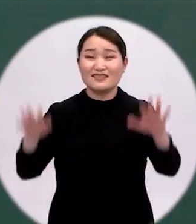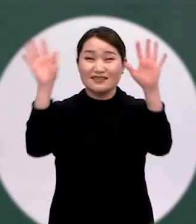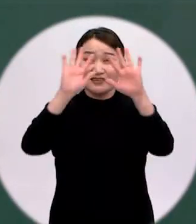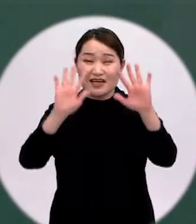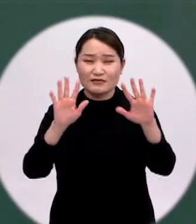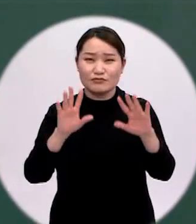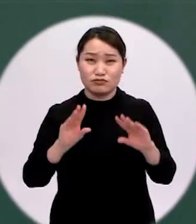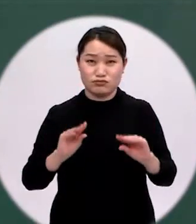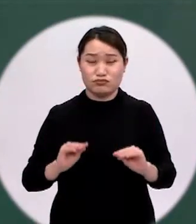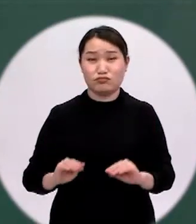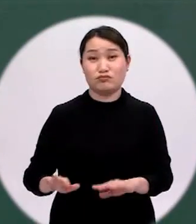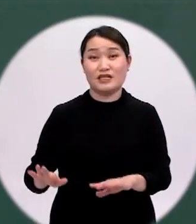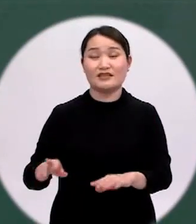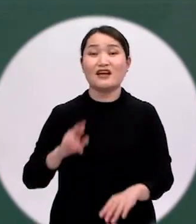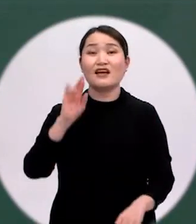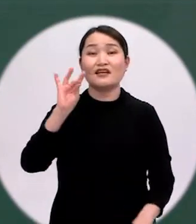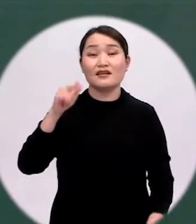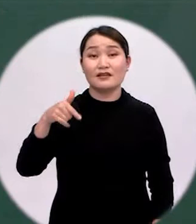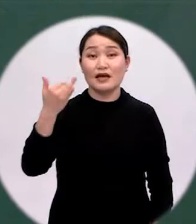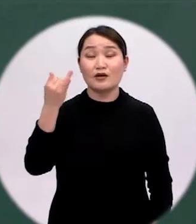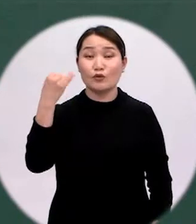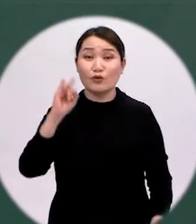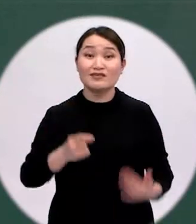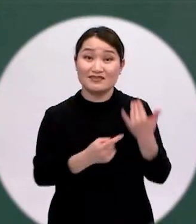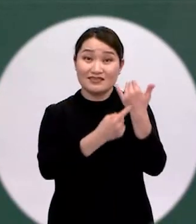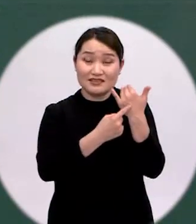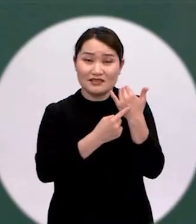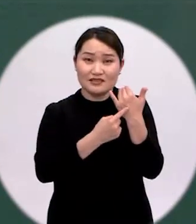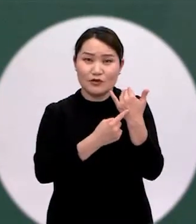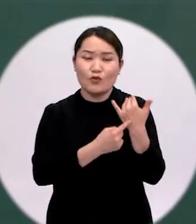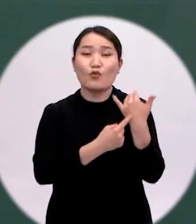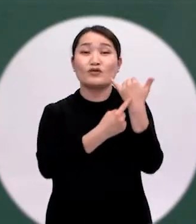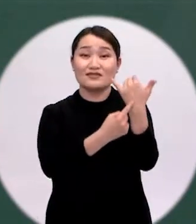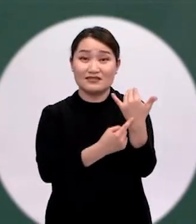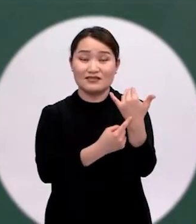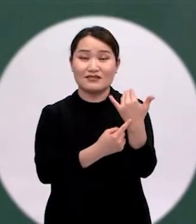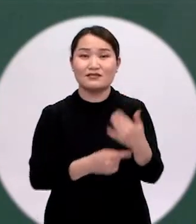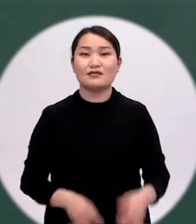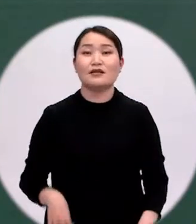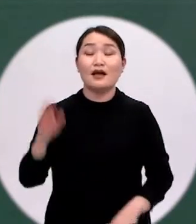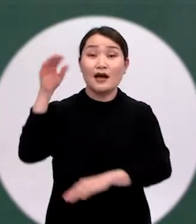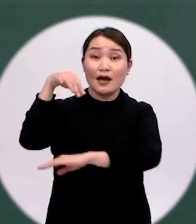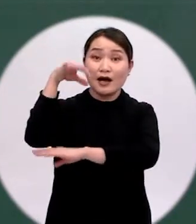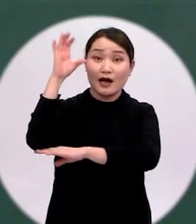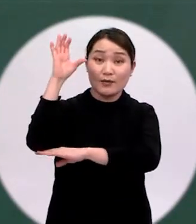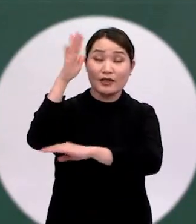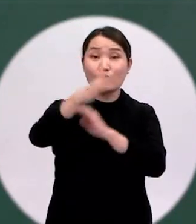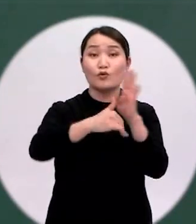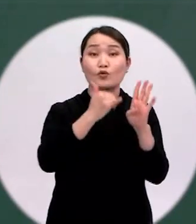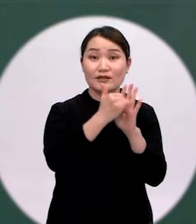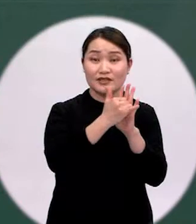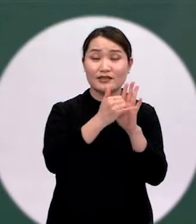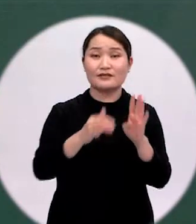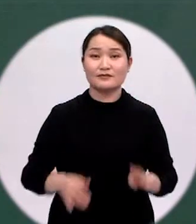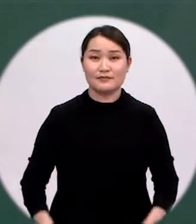цасан дороос яргүй цэцгэлсэн байна. Тэгэхээр энэ ямар үлрэл ах вэ? Хаврын үлрэл.